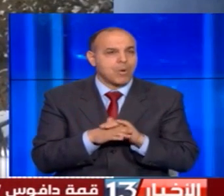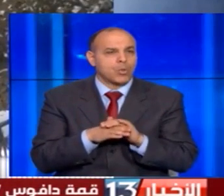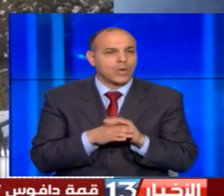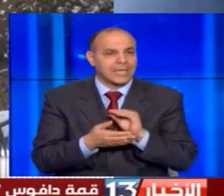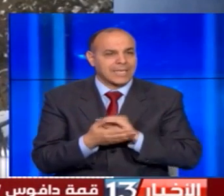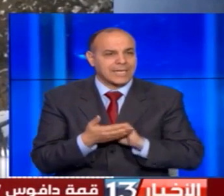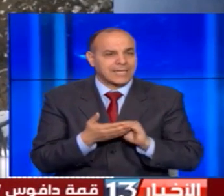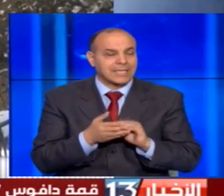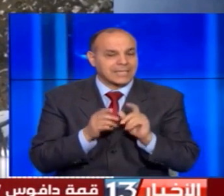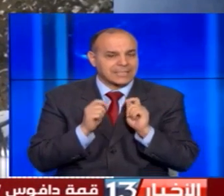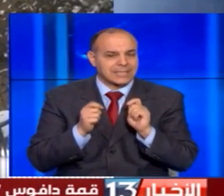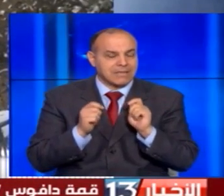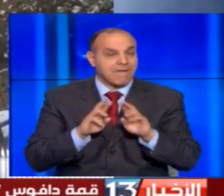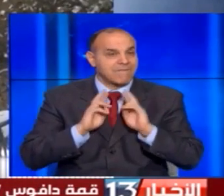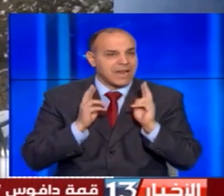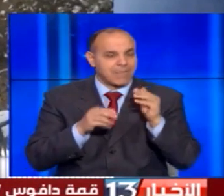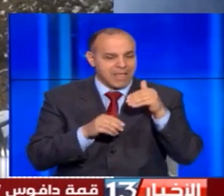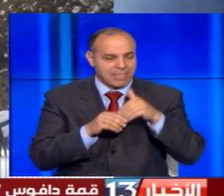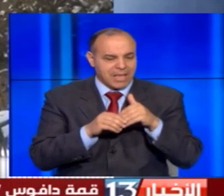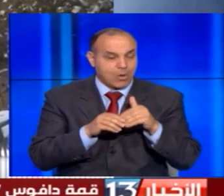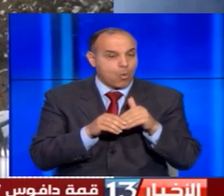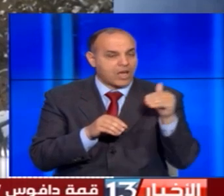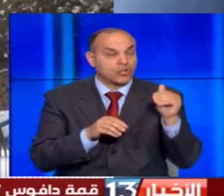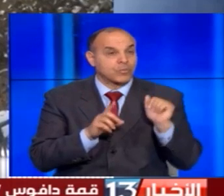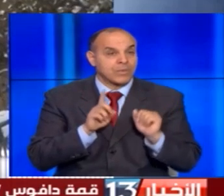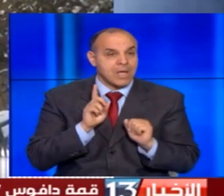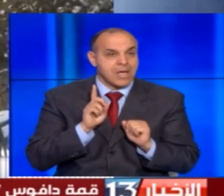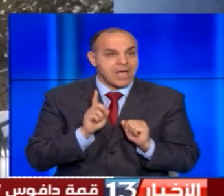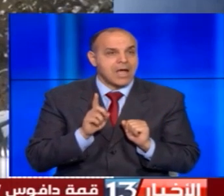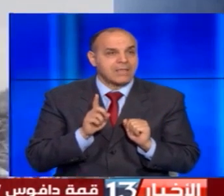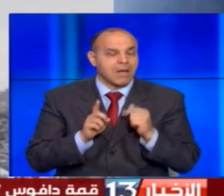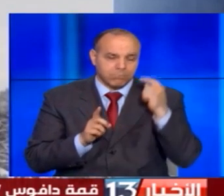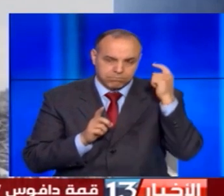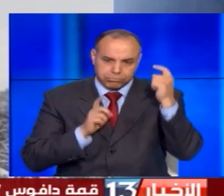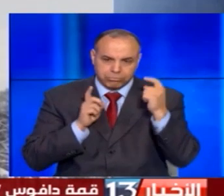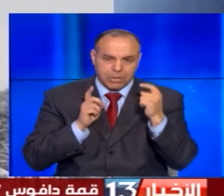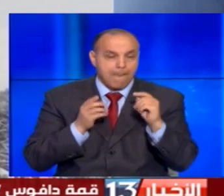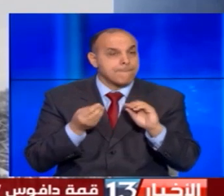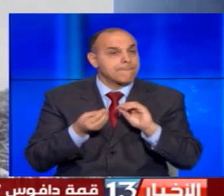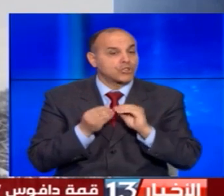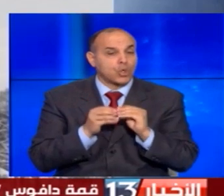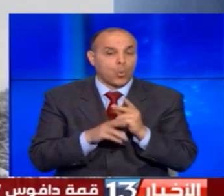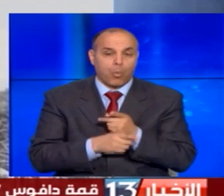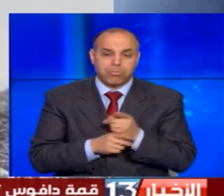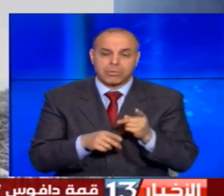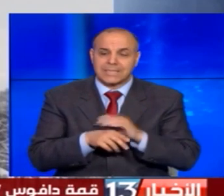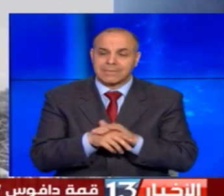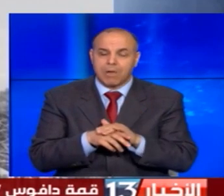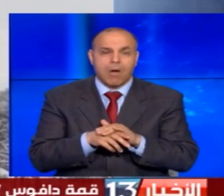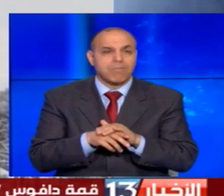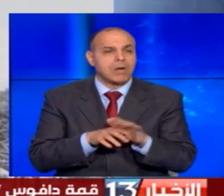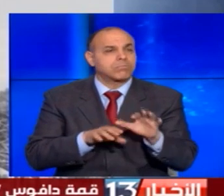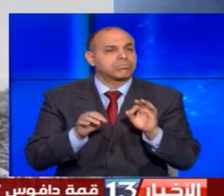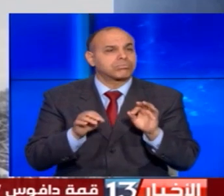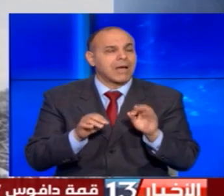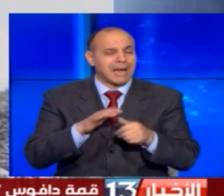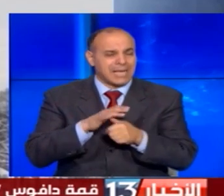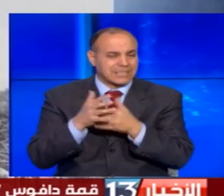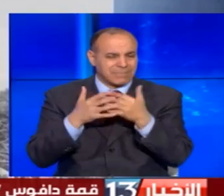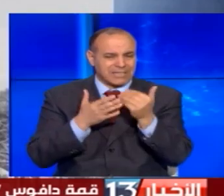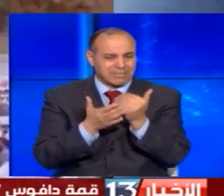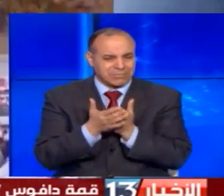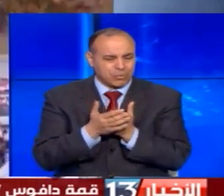بإدارة سياسات الدول داخليا وخارجيا بالنظر إلى المشاكل التي سببتها خيارات ترامب